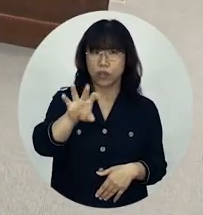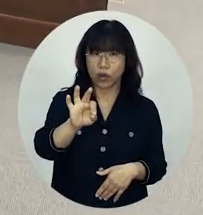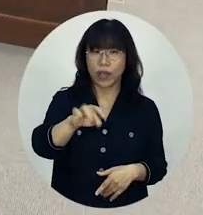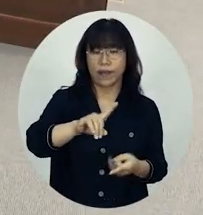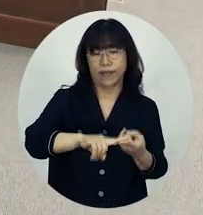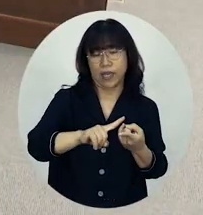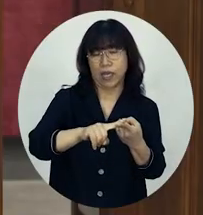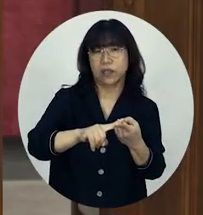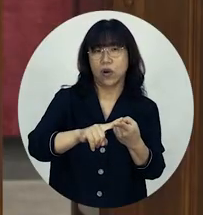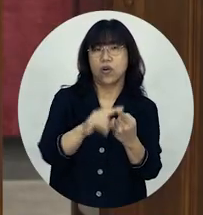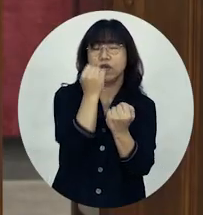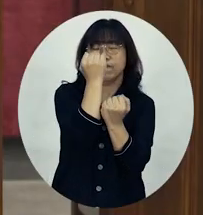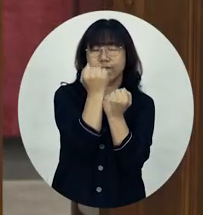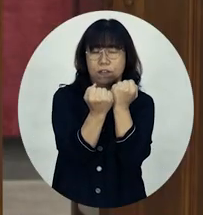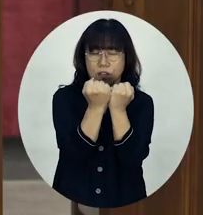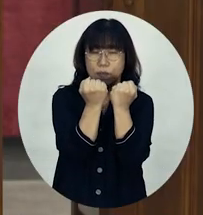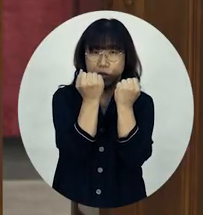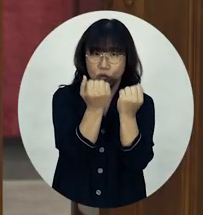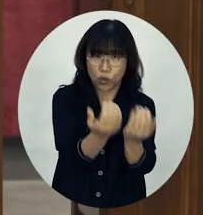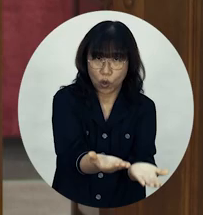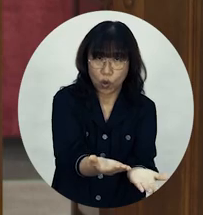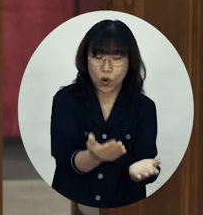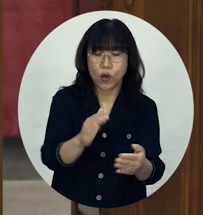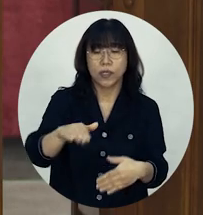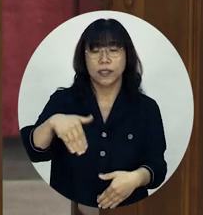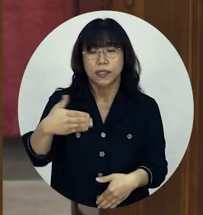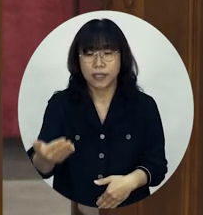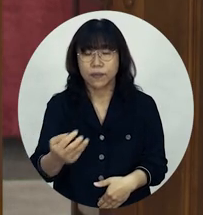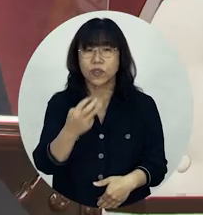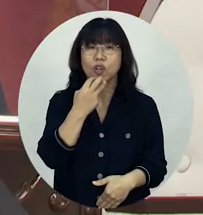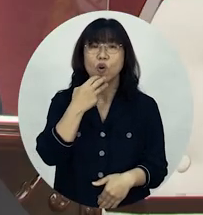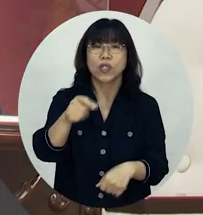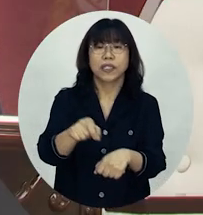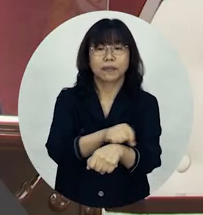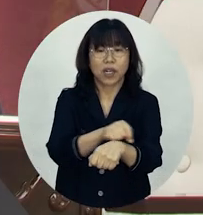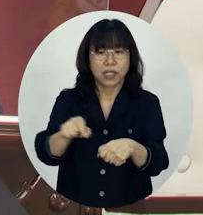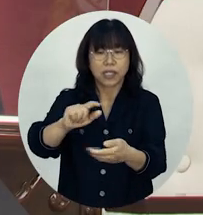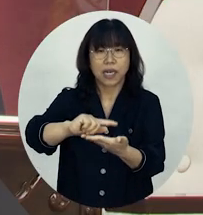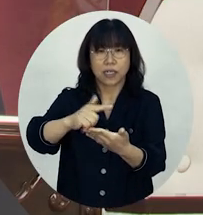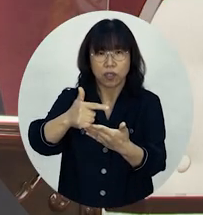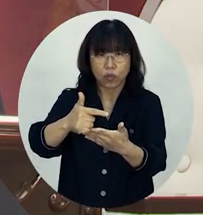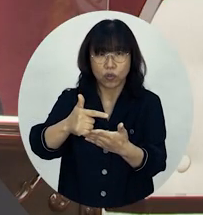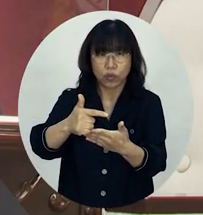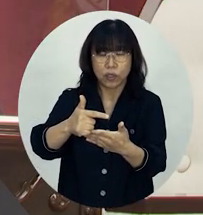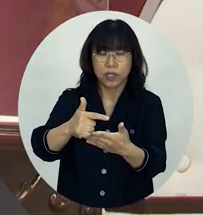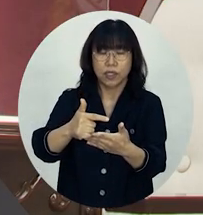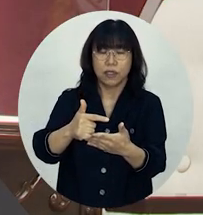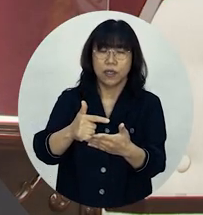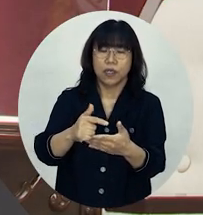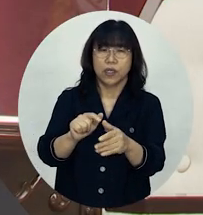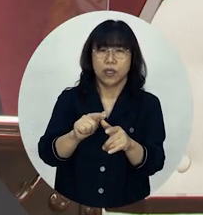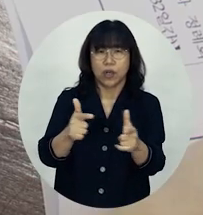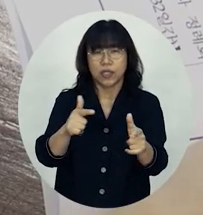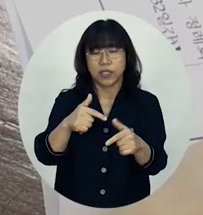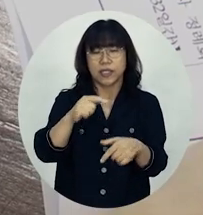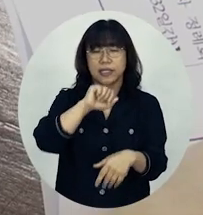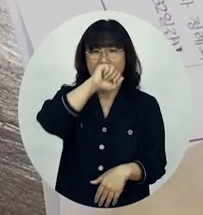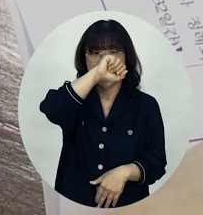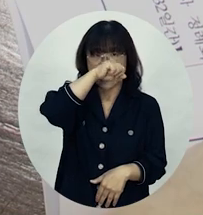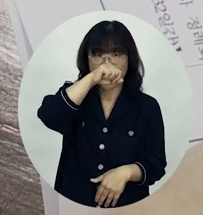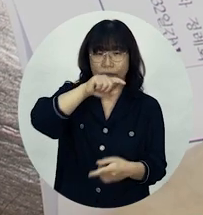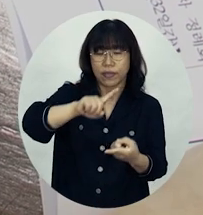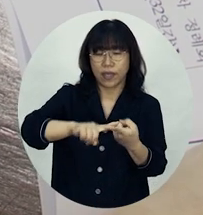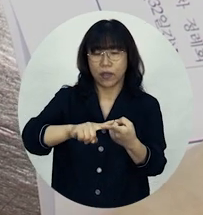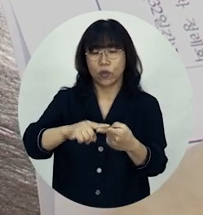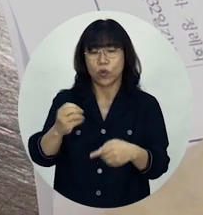박대 우 부구청장 에 제한 설명이 있었습니다 위어 서울특별시 강서구 의회의 예산결산특별위원회 구성 결의안